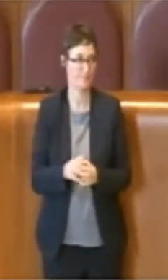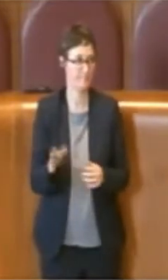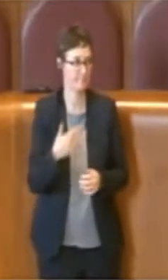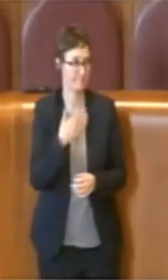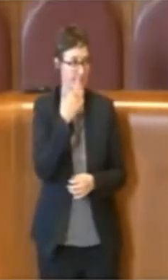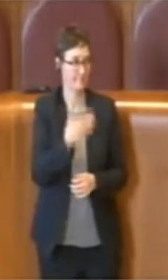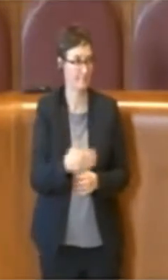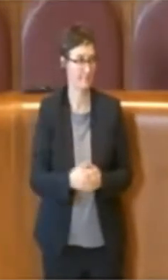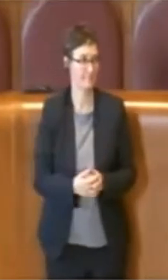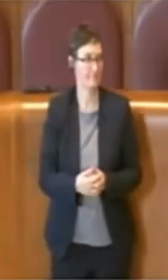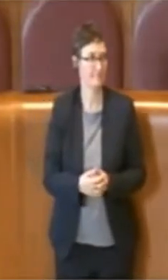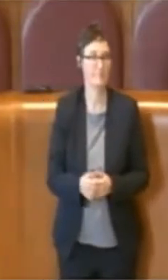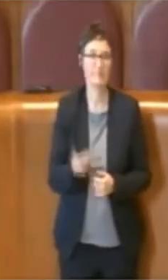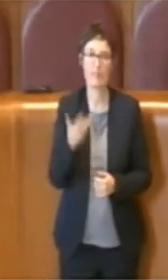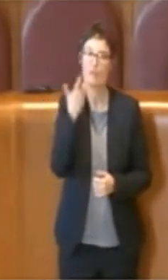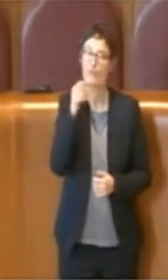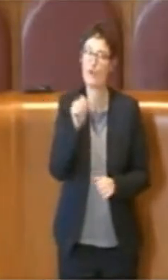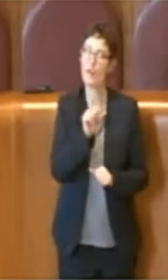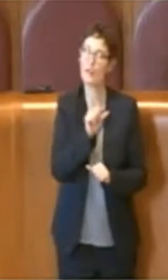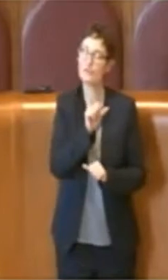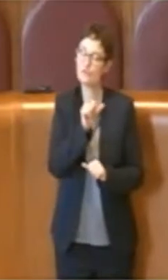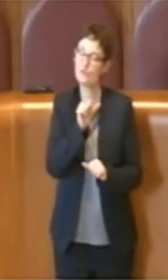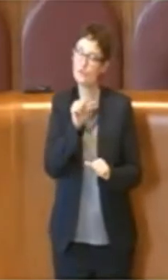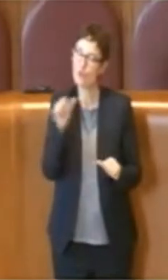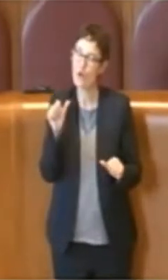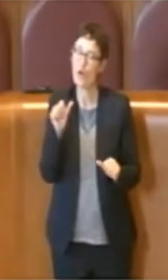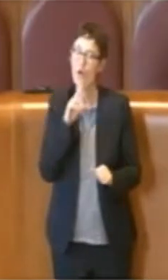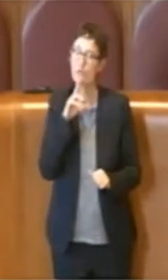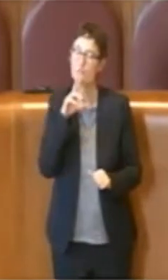Grazie. Vorrei solo esprimere la mia